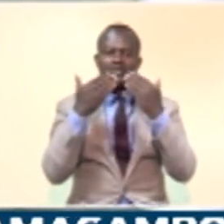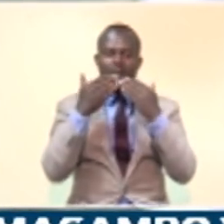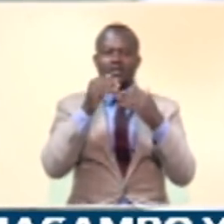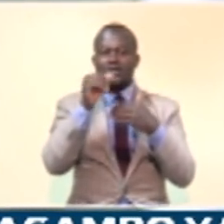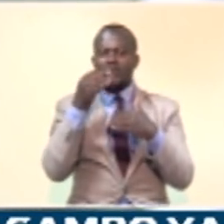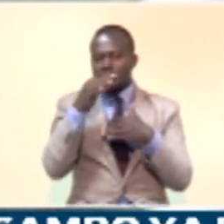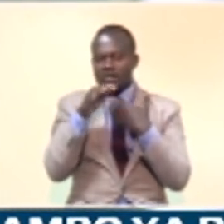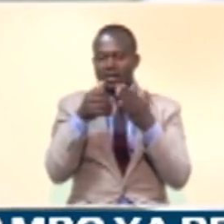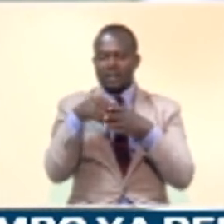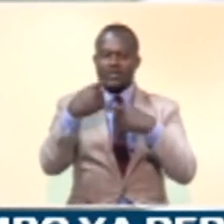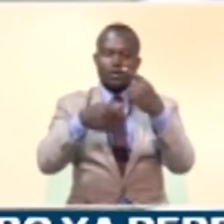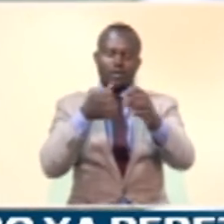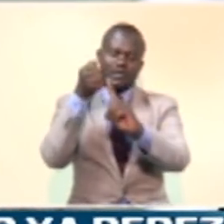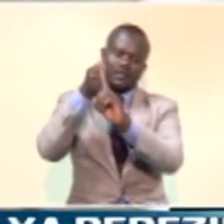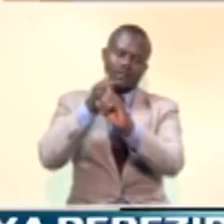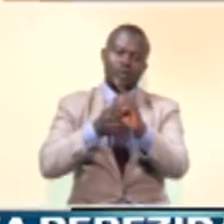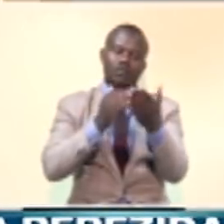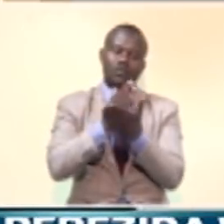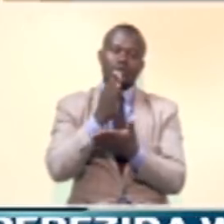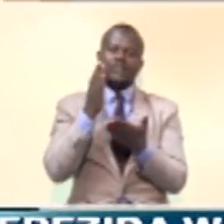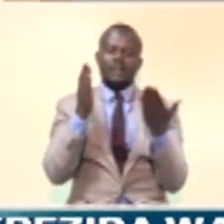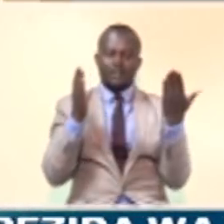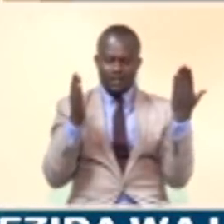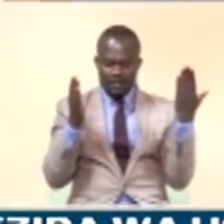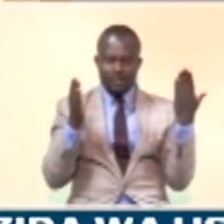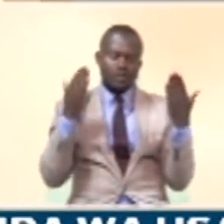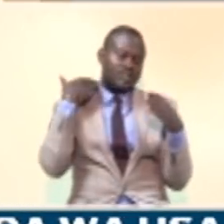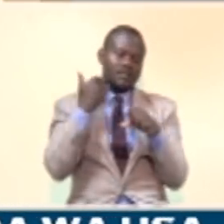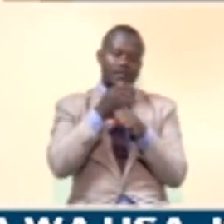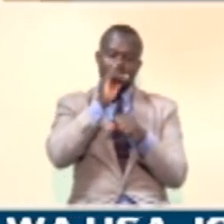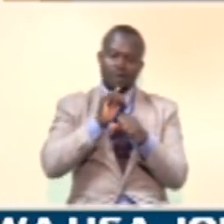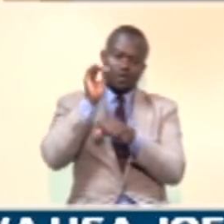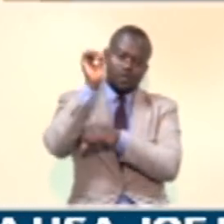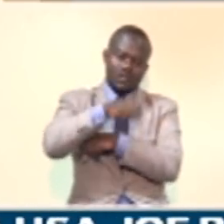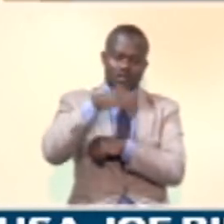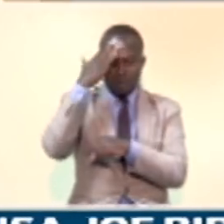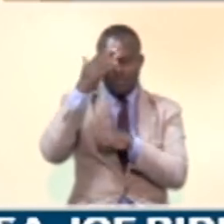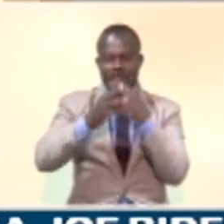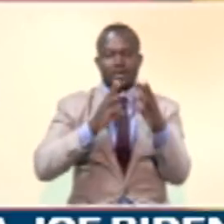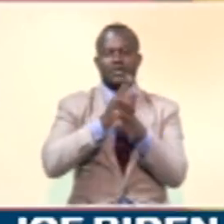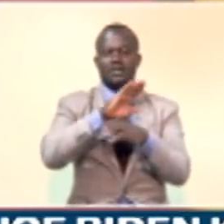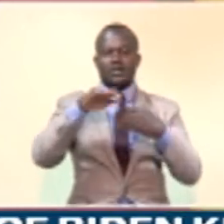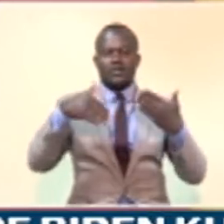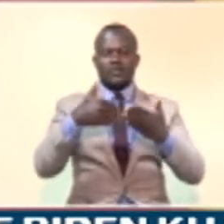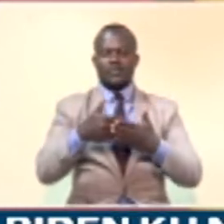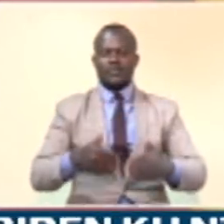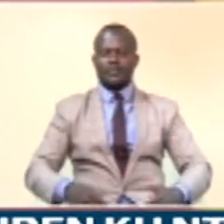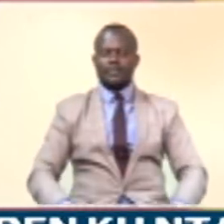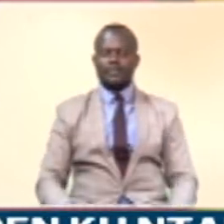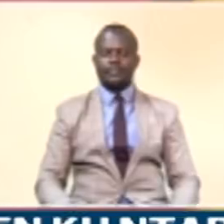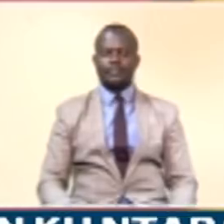we w'Ubufaransa ukomeje guharanira ko kuri nyako kuri Jenoside yakorewe Abatutsi kurushaho kumenyekana ku isi yose. The